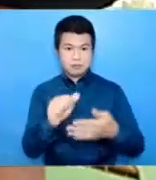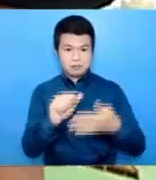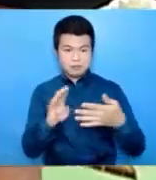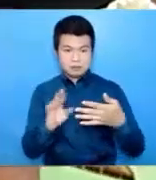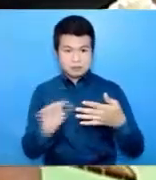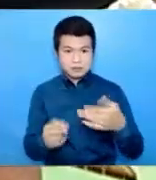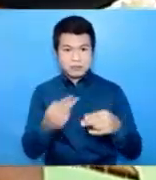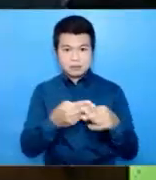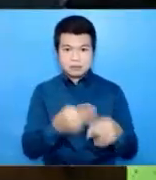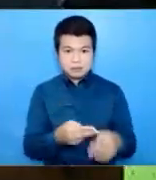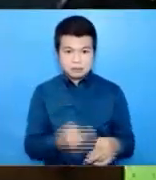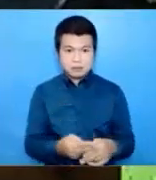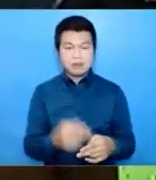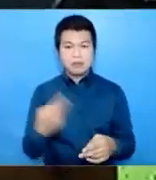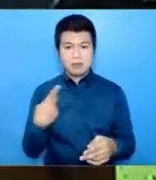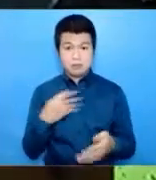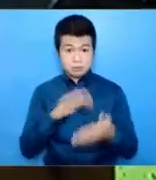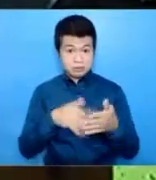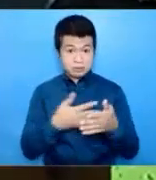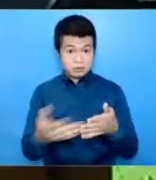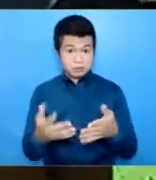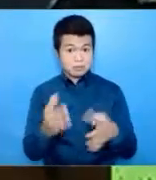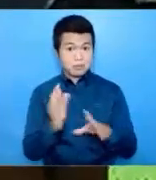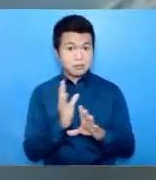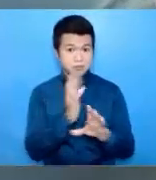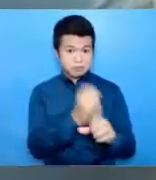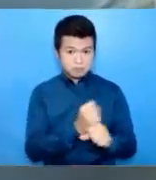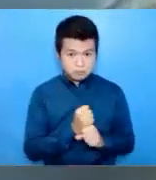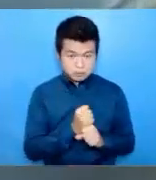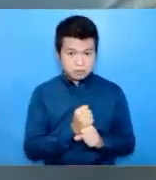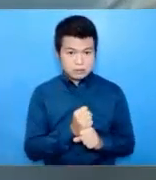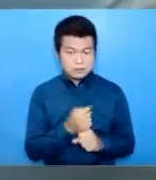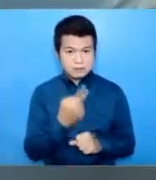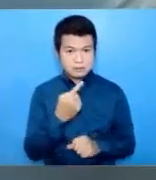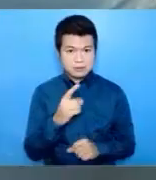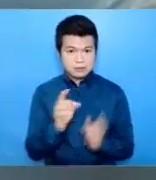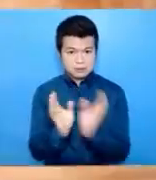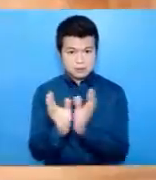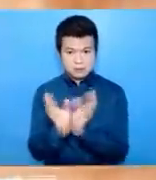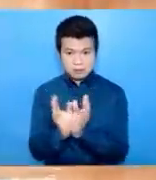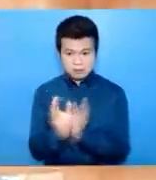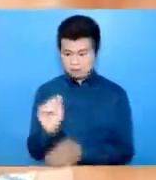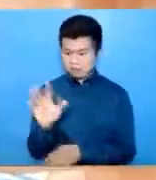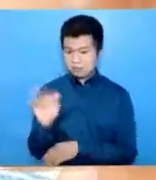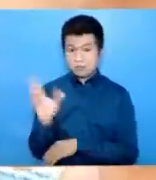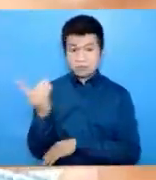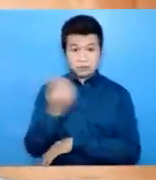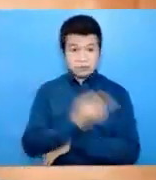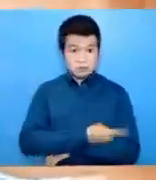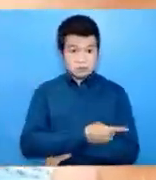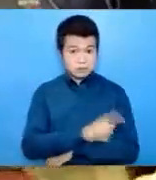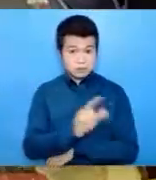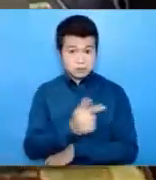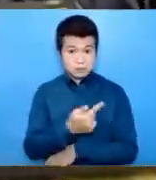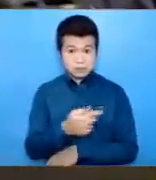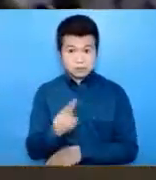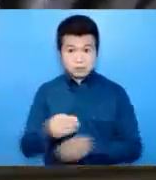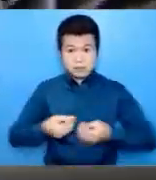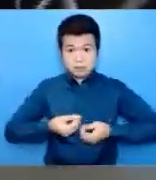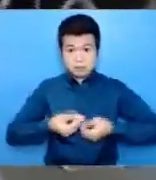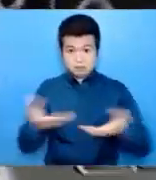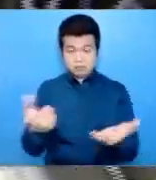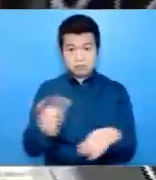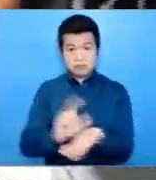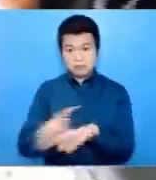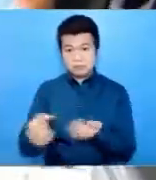bawat batch. Ayon sa DSWD, may 15 araw ang mga LGU para ipamahagi ang ayuda. Pwede namang